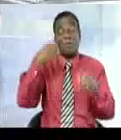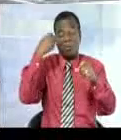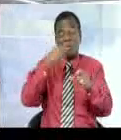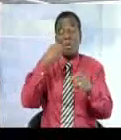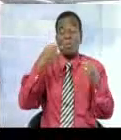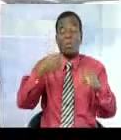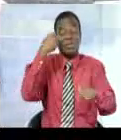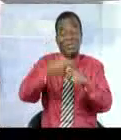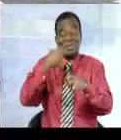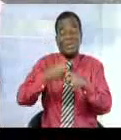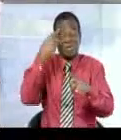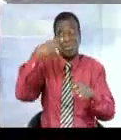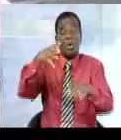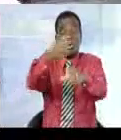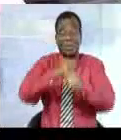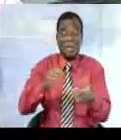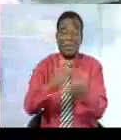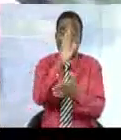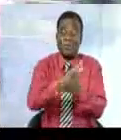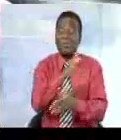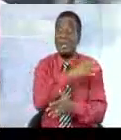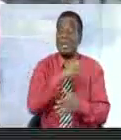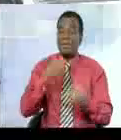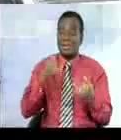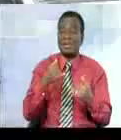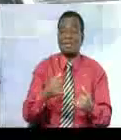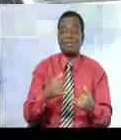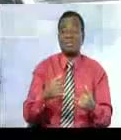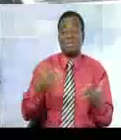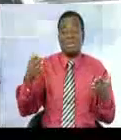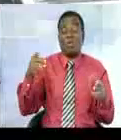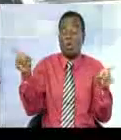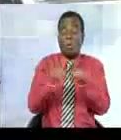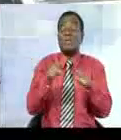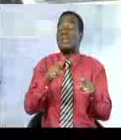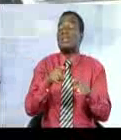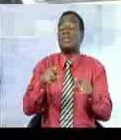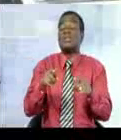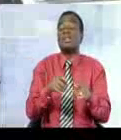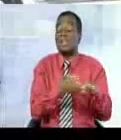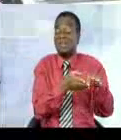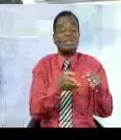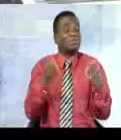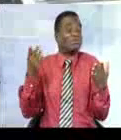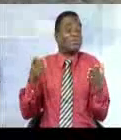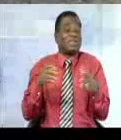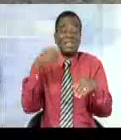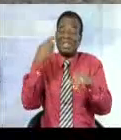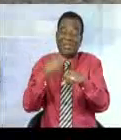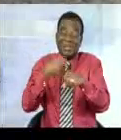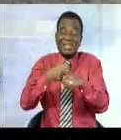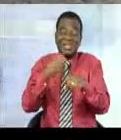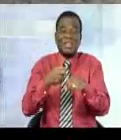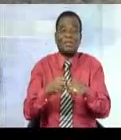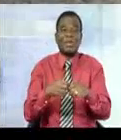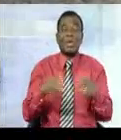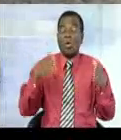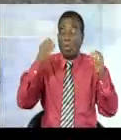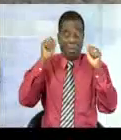administratifs. Tout ce chemin est tellement lourd que les gens se donnent à la fraude. Pour nous, ce serait une très bonne chose que les choses changent.